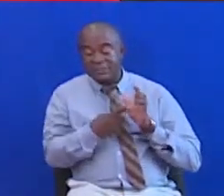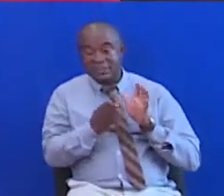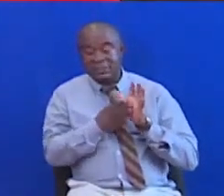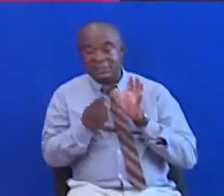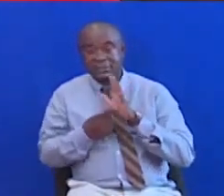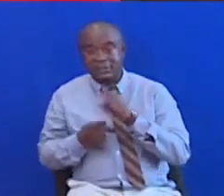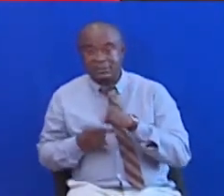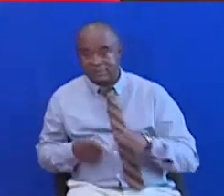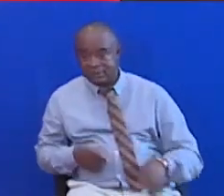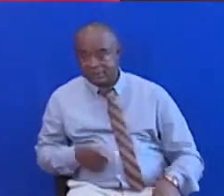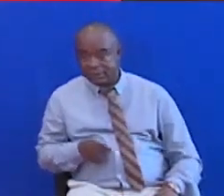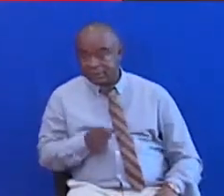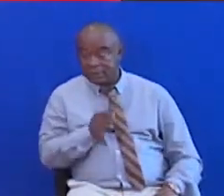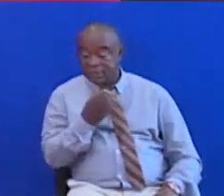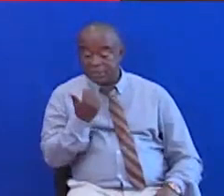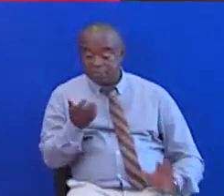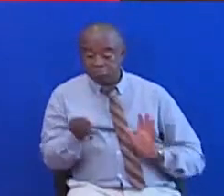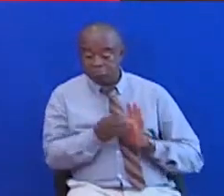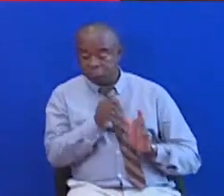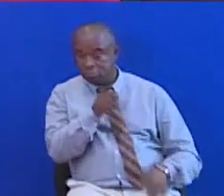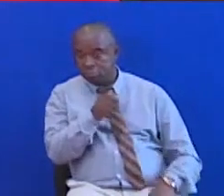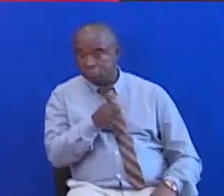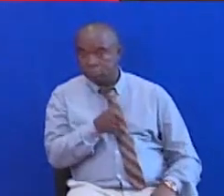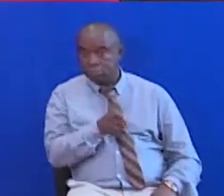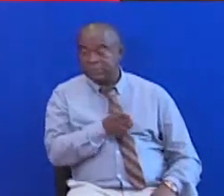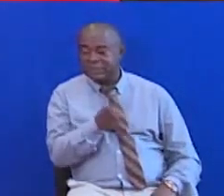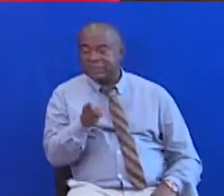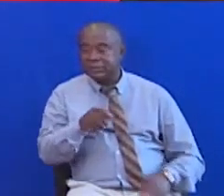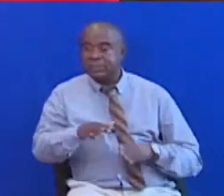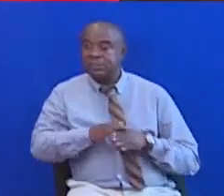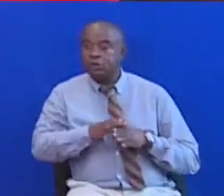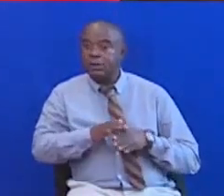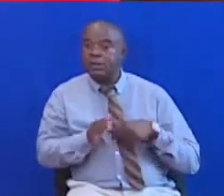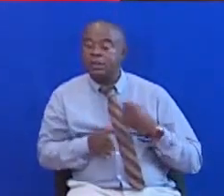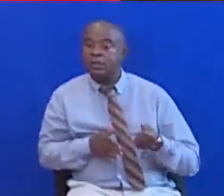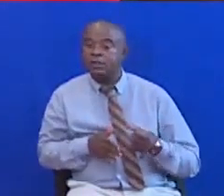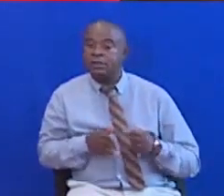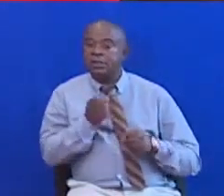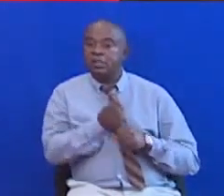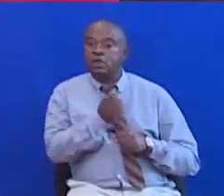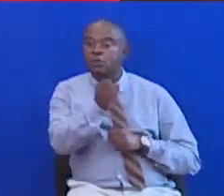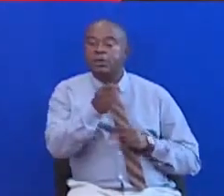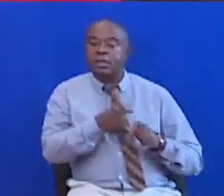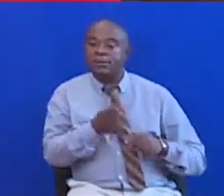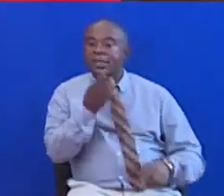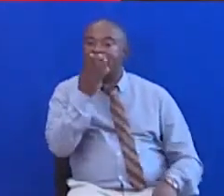11,696 mlizoziainisha zitajengwa kilometa